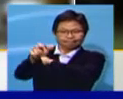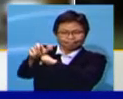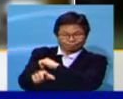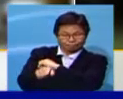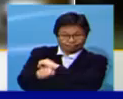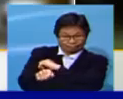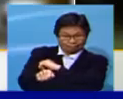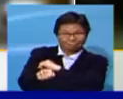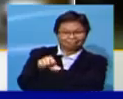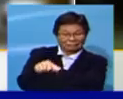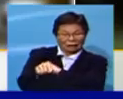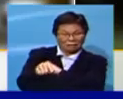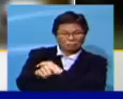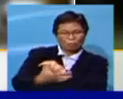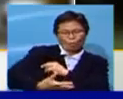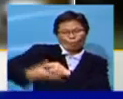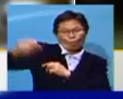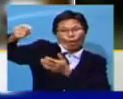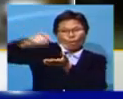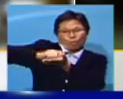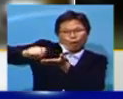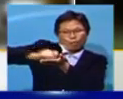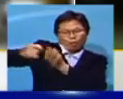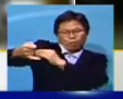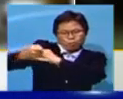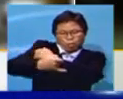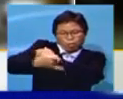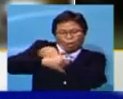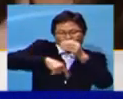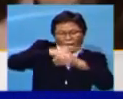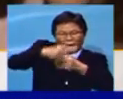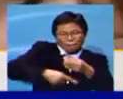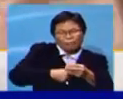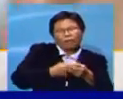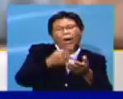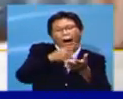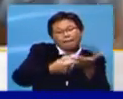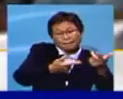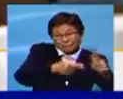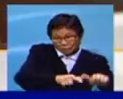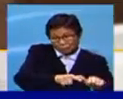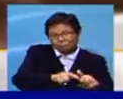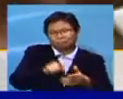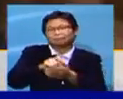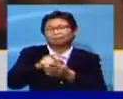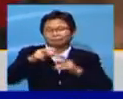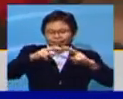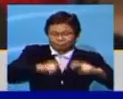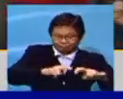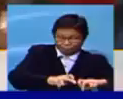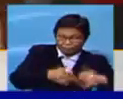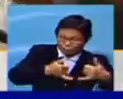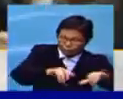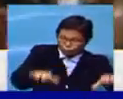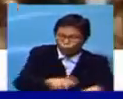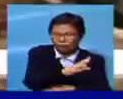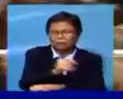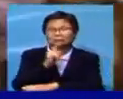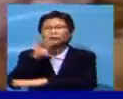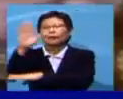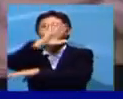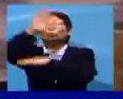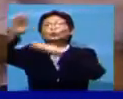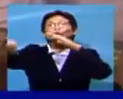individu yang didapati memuat naik kandungan berbentuk provokasi berkaitan isu terbabit siasatan masih dijalankan dan beliau memberi jaminan